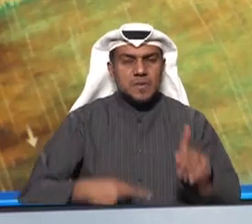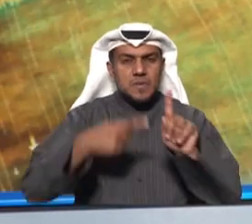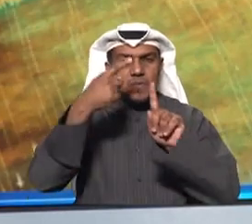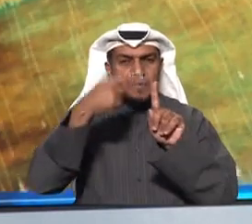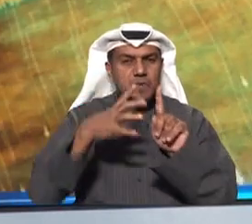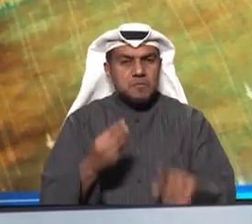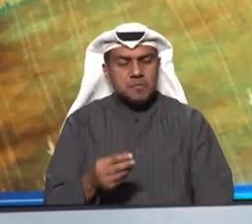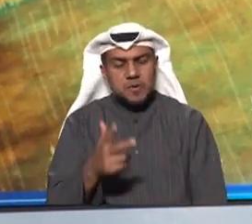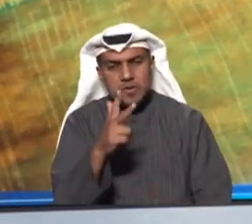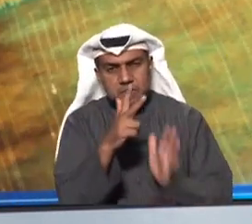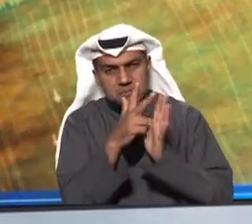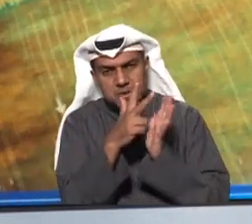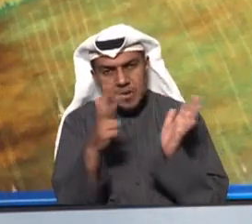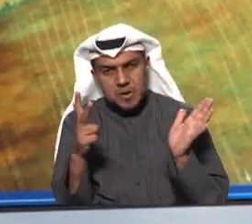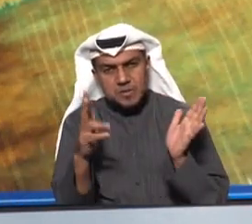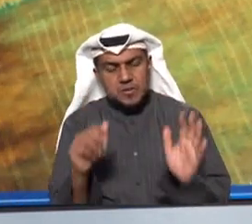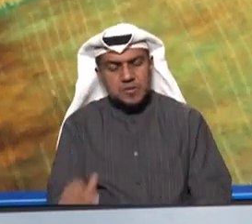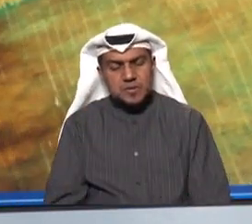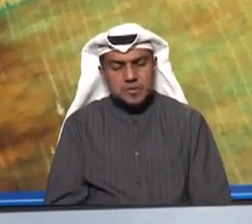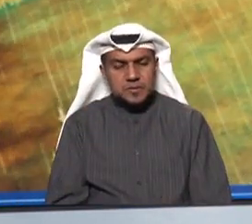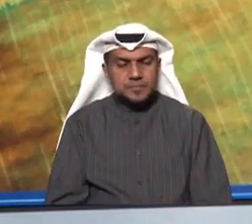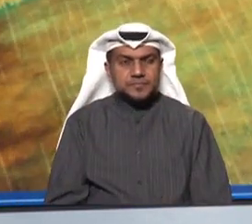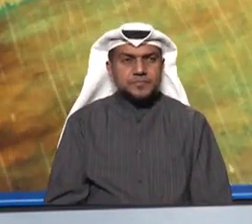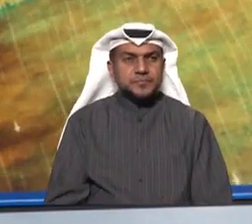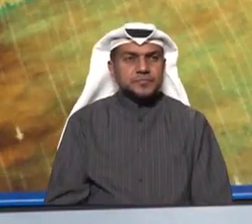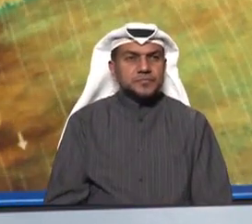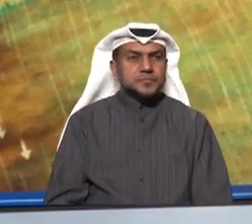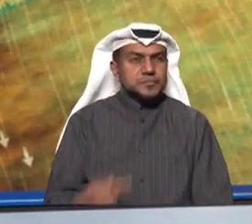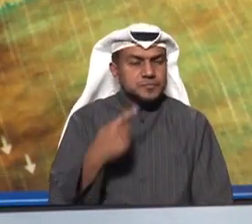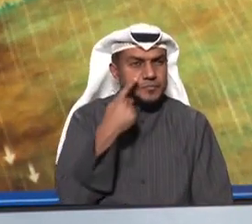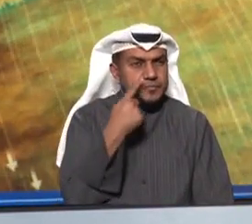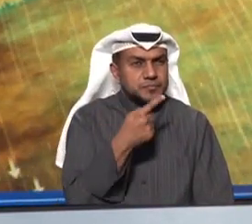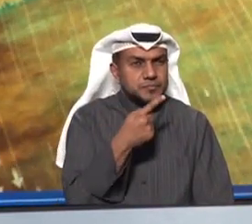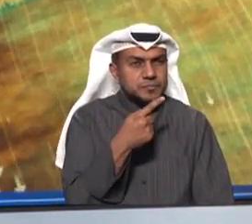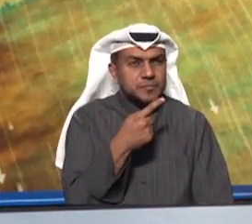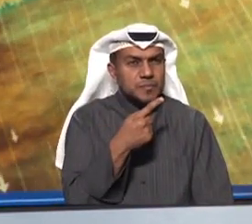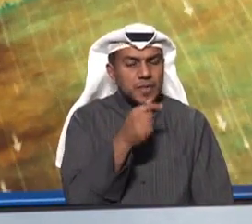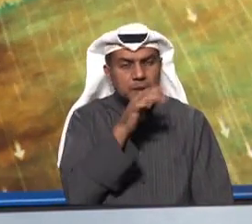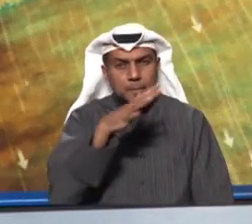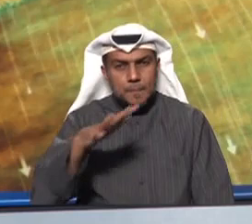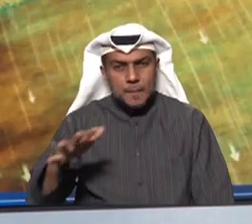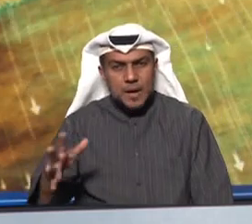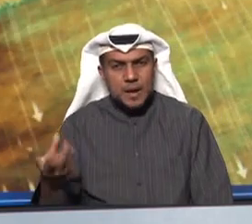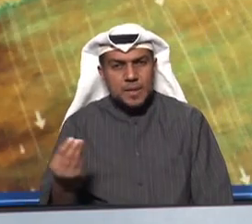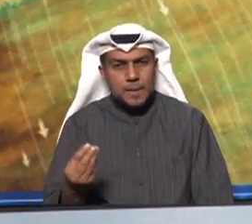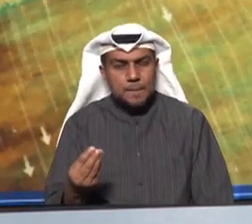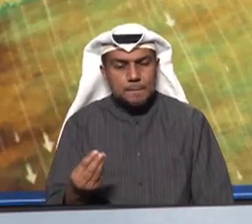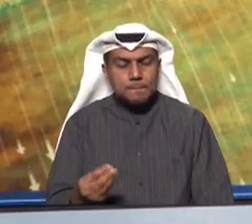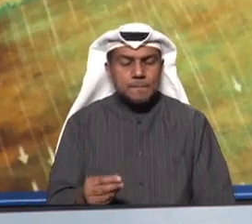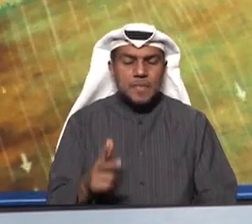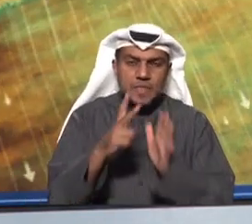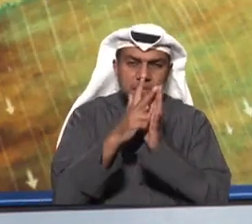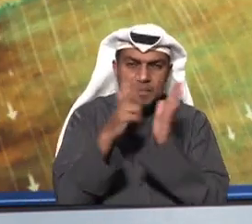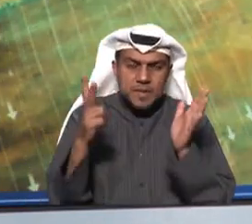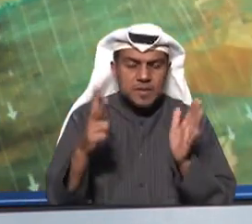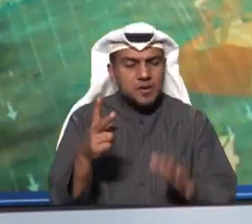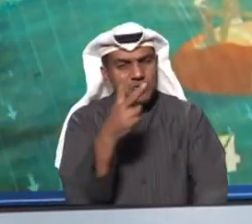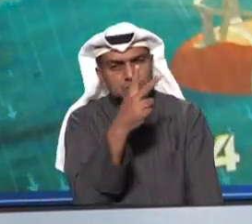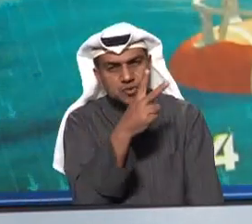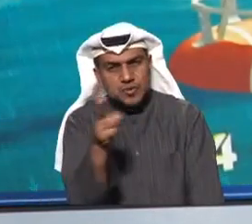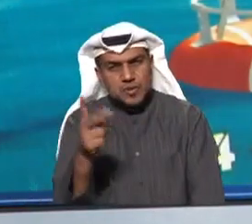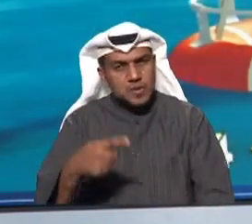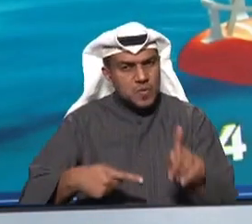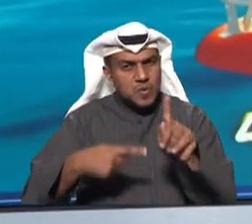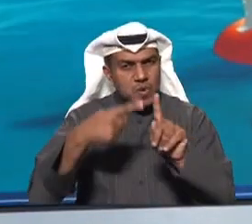ما بين 18 درجة مئوية في المناطق الغربية، المناطق الساحلية والجزر متفاوتة ما بين 18 إلى 20 درجة